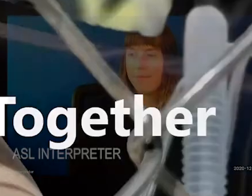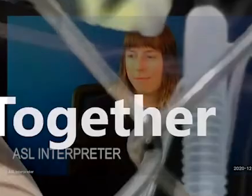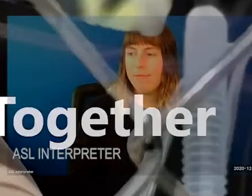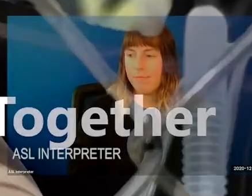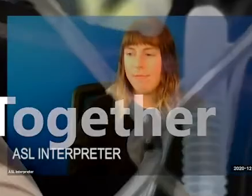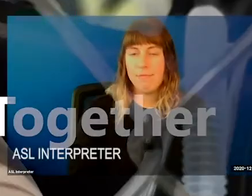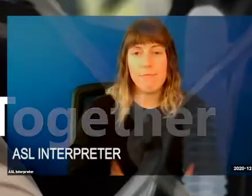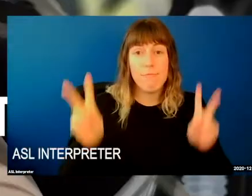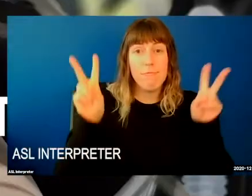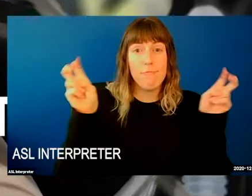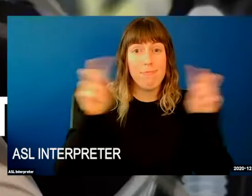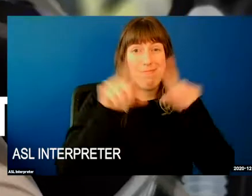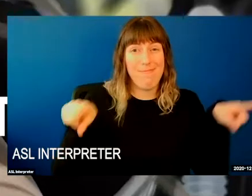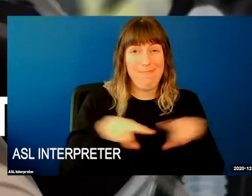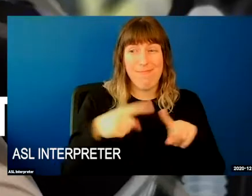ça ressemble à ça.